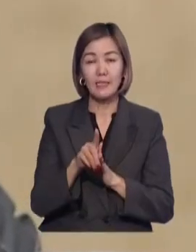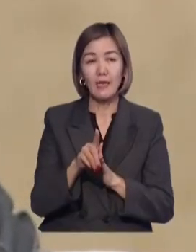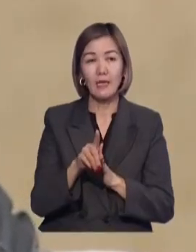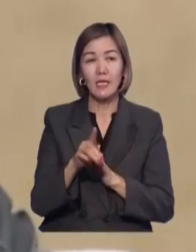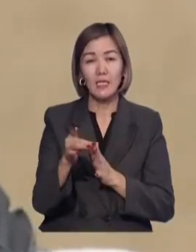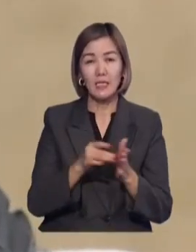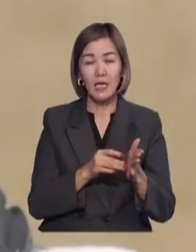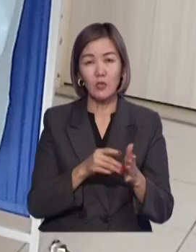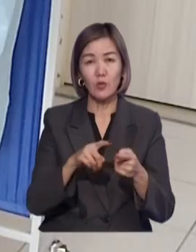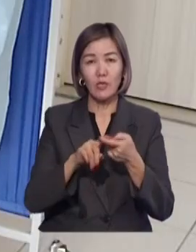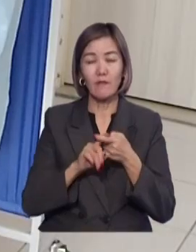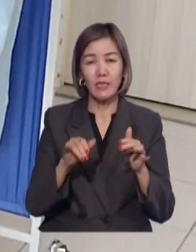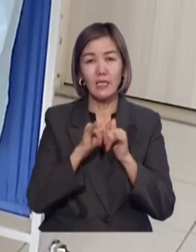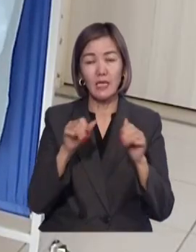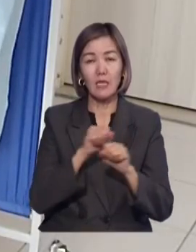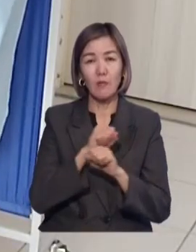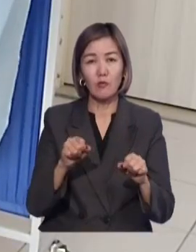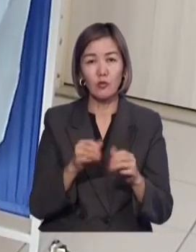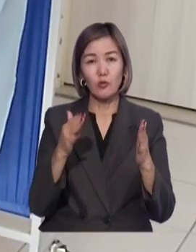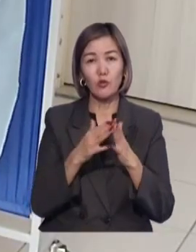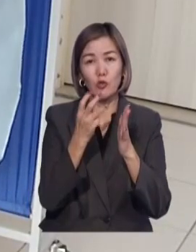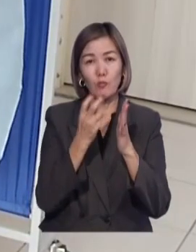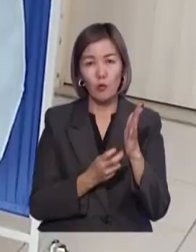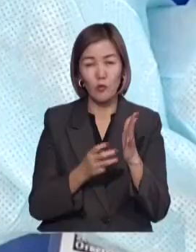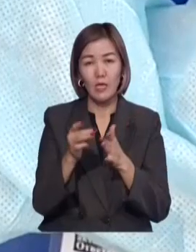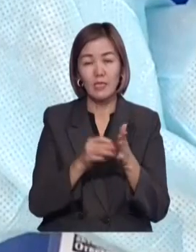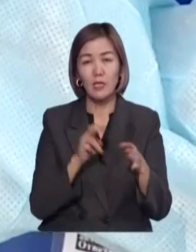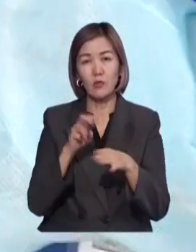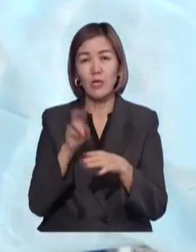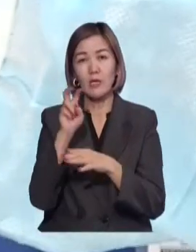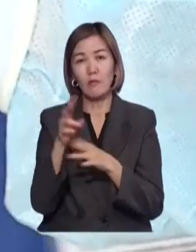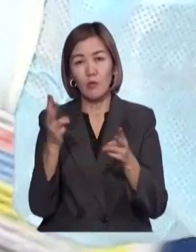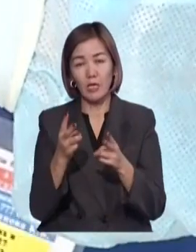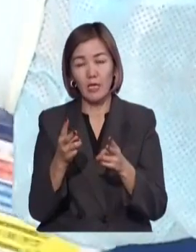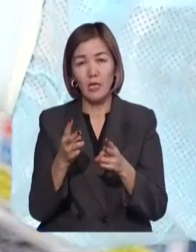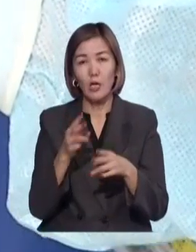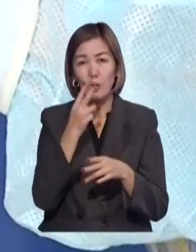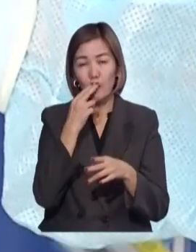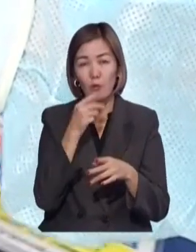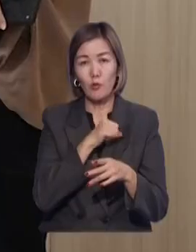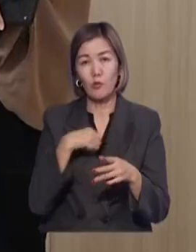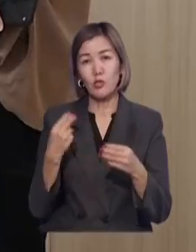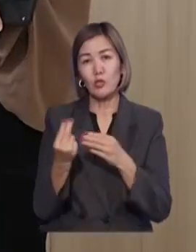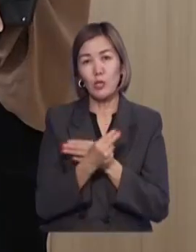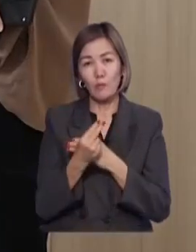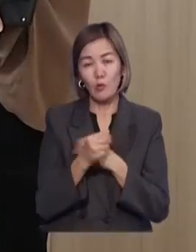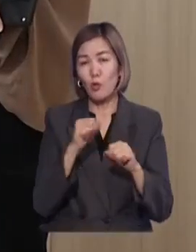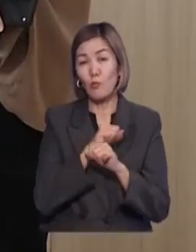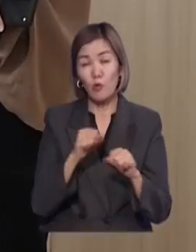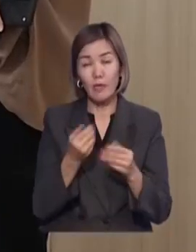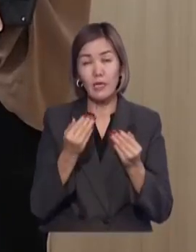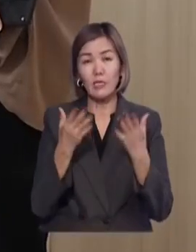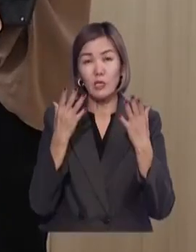байқалғанда науқас инфекцияны таратпау үшін де үйде болу және дереу дәрігермен кеңесуі керек. Тымаудан өзін өзі емдеуге жол берілмейді.